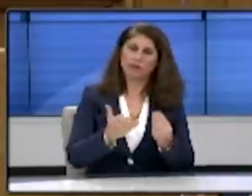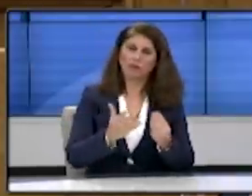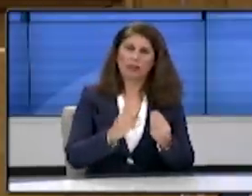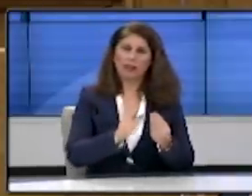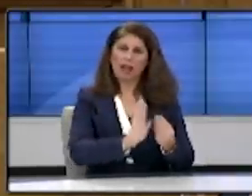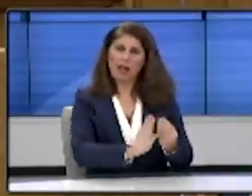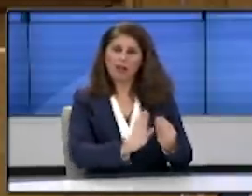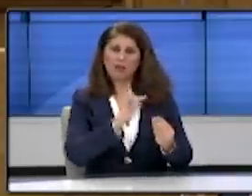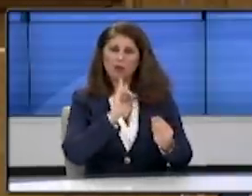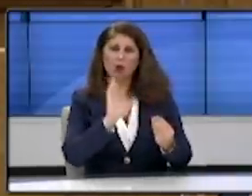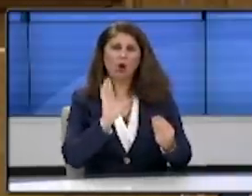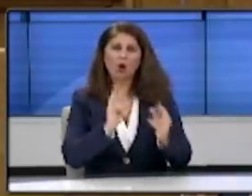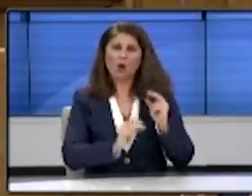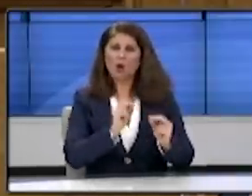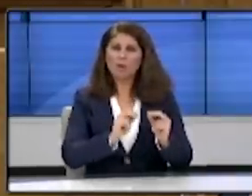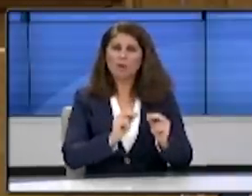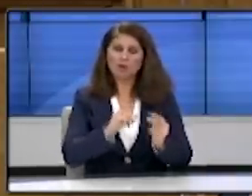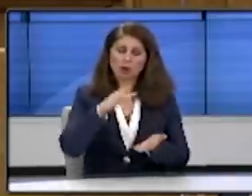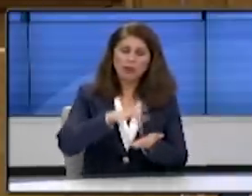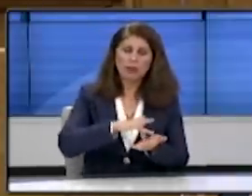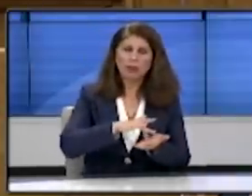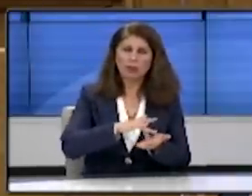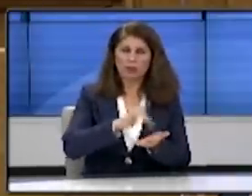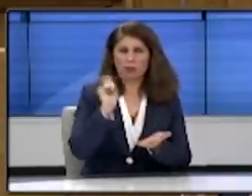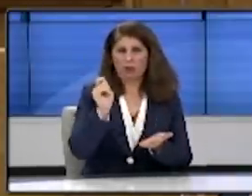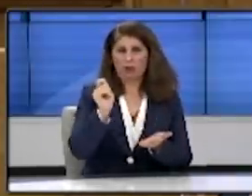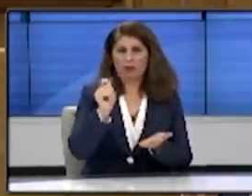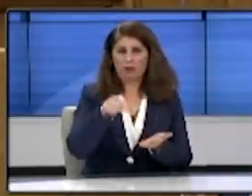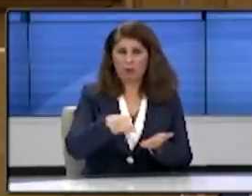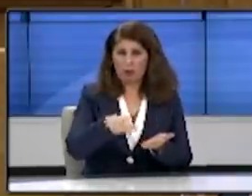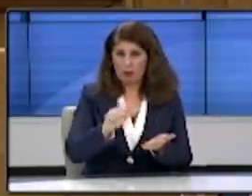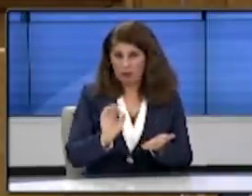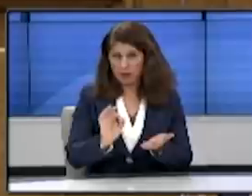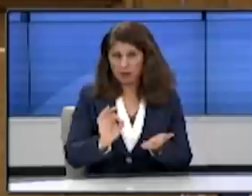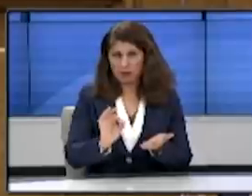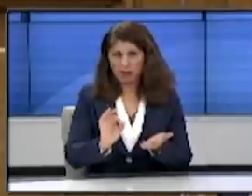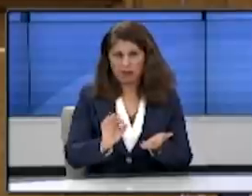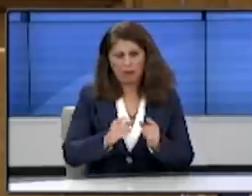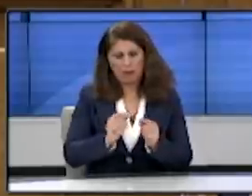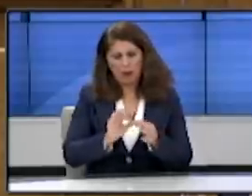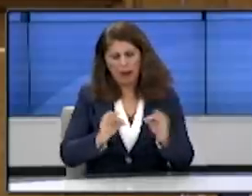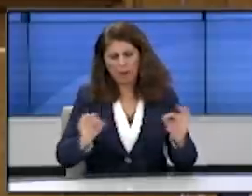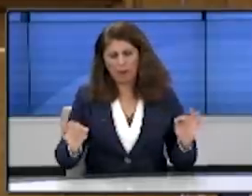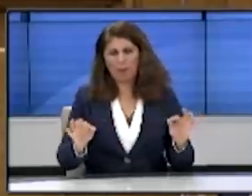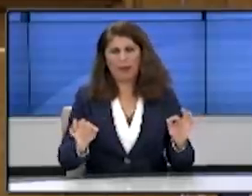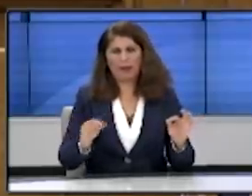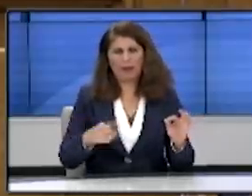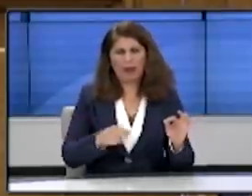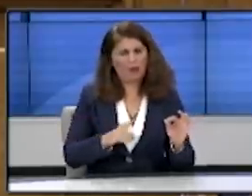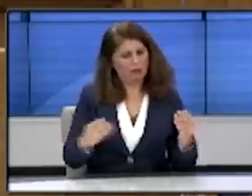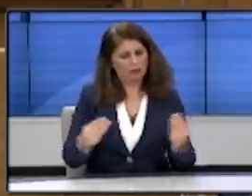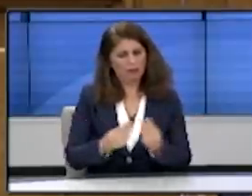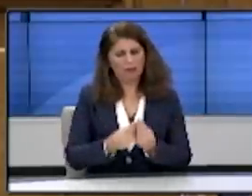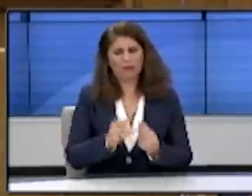στο απειρόβλητο τον πυρήνα της πολιτικής σας, με τον οποίο πέρα βέβαια από επιμέρους διαφορές ταυτίζεται.